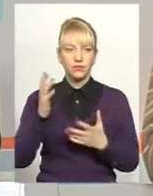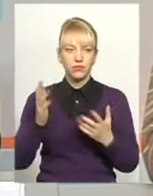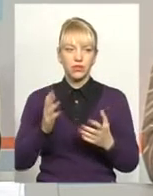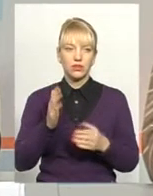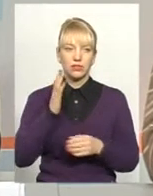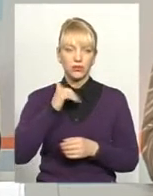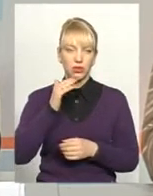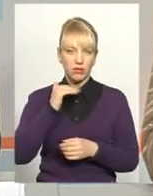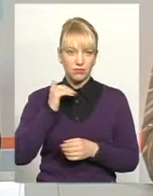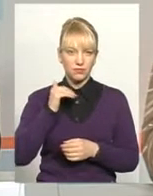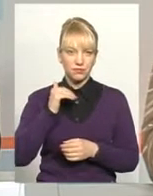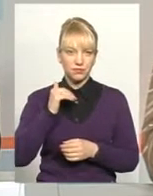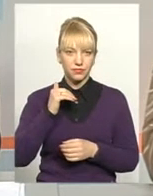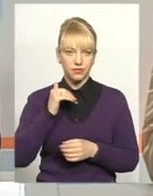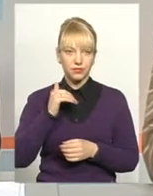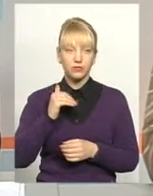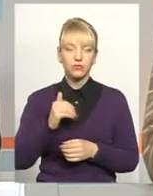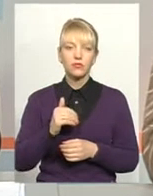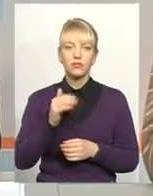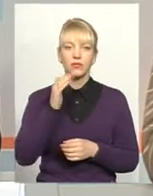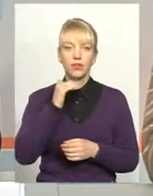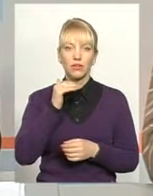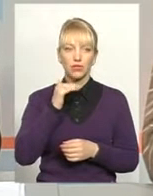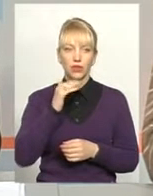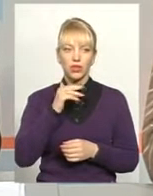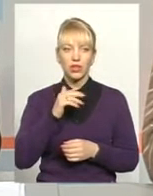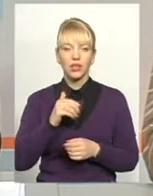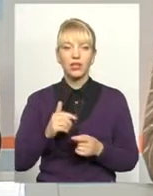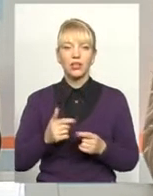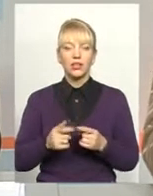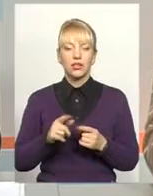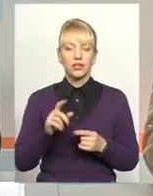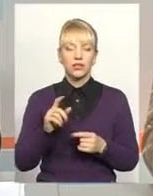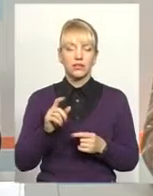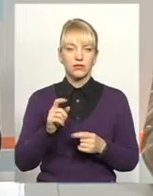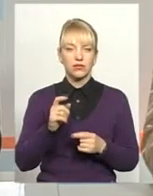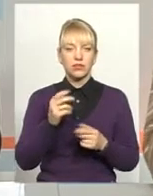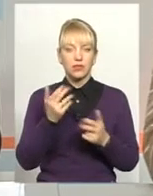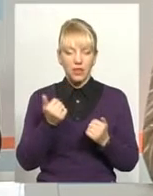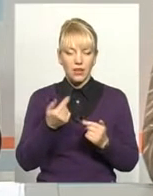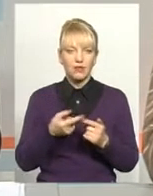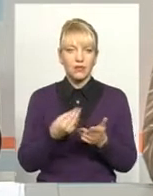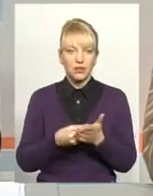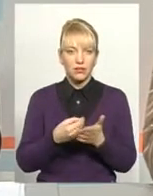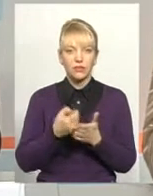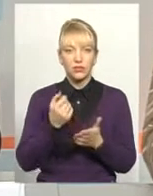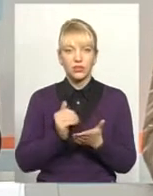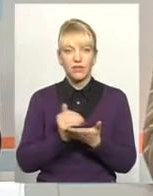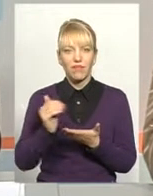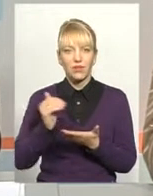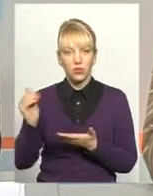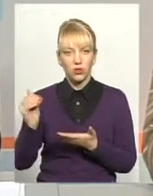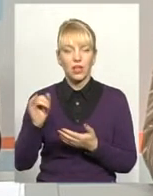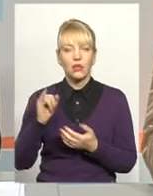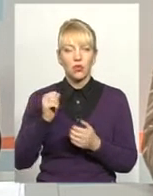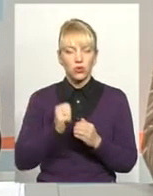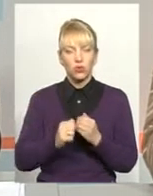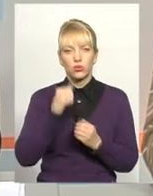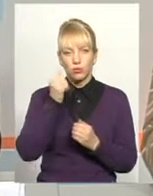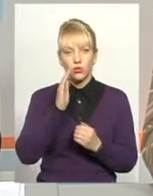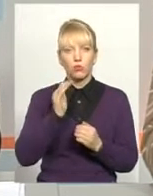води. Значить, на даний момент він трошки зависокий, але з кожним роком цей тариф зменшується. А це сприяє